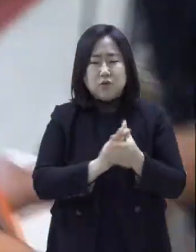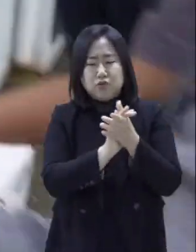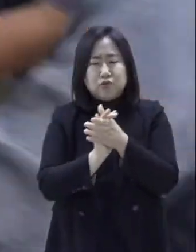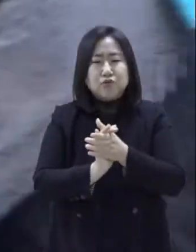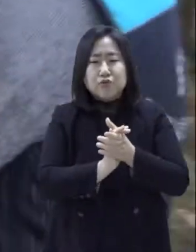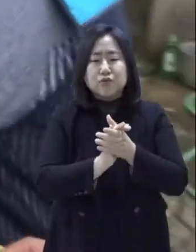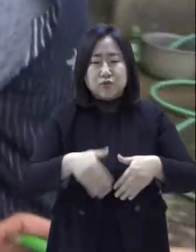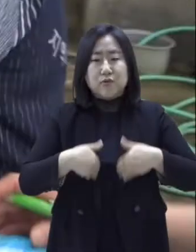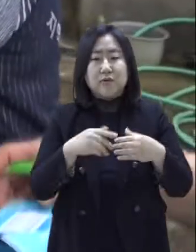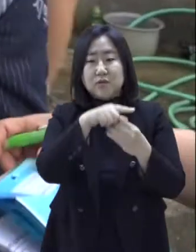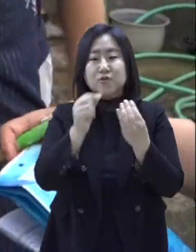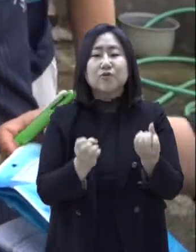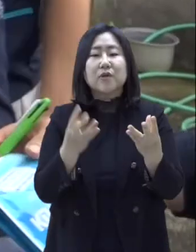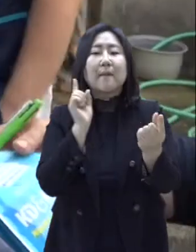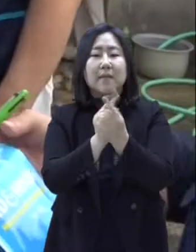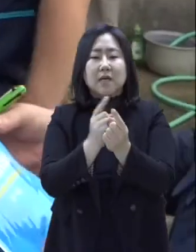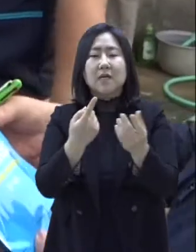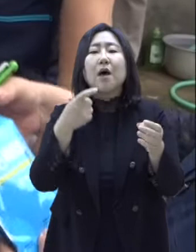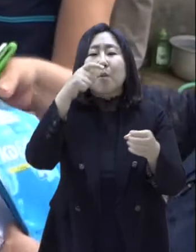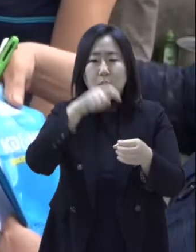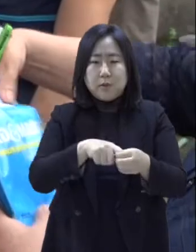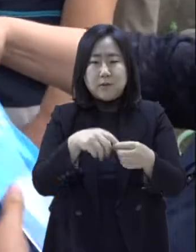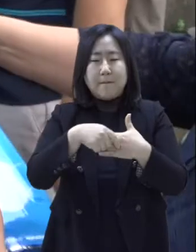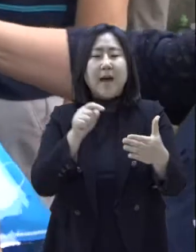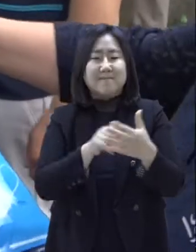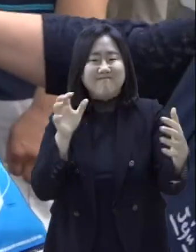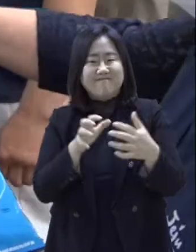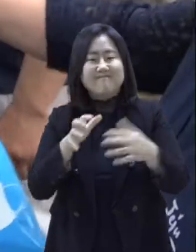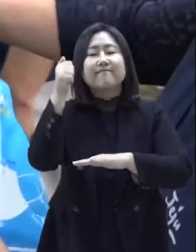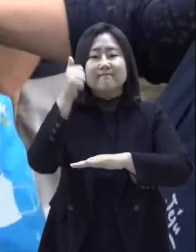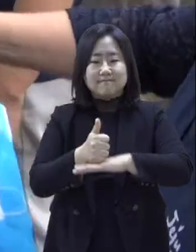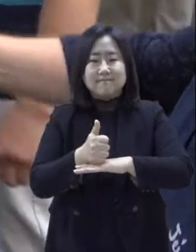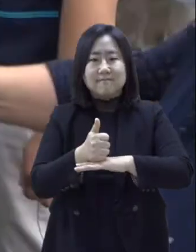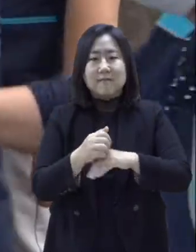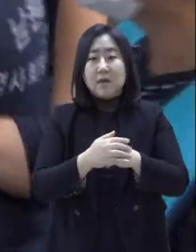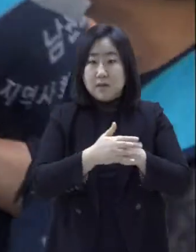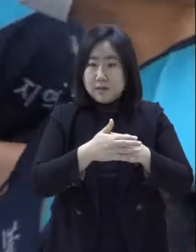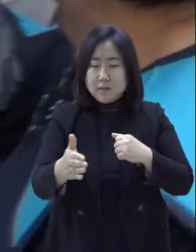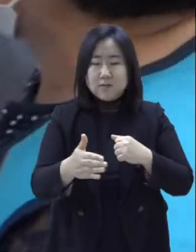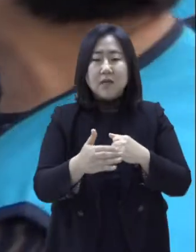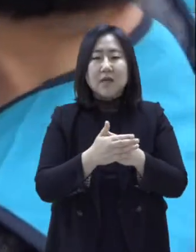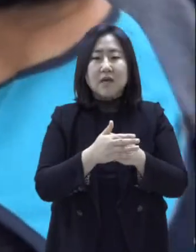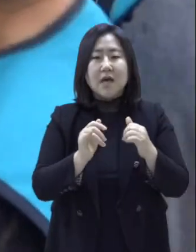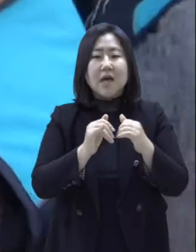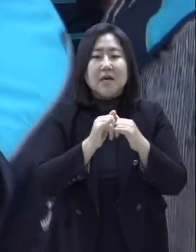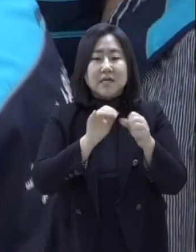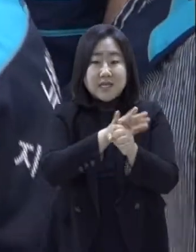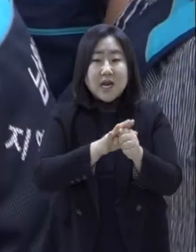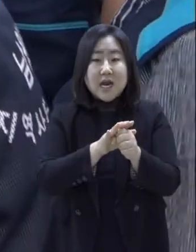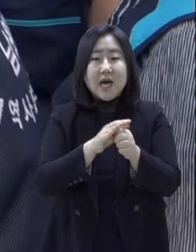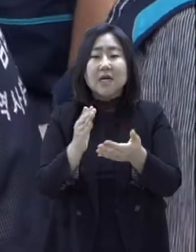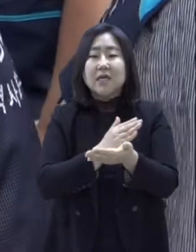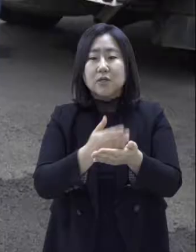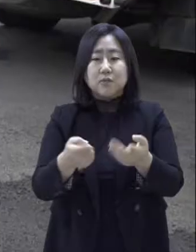추석을 맞을 수 있도록 많은 분들께서 마음을 모아준 결과인데요. 이에 따라 서귀포시에서는 사랑나눔에 동참한